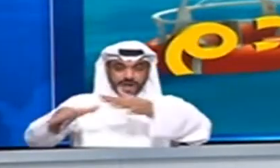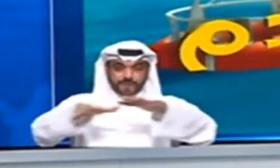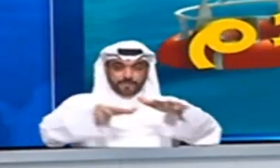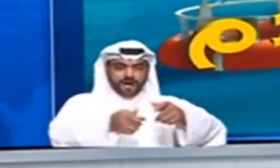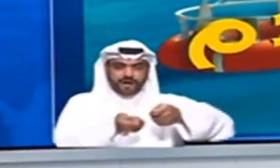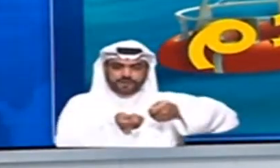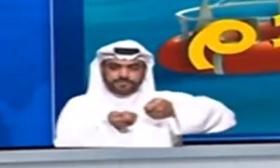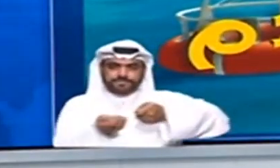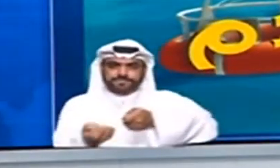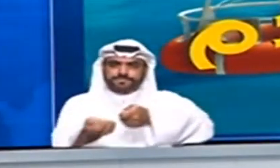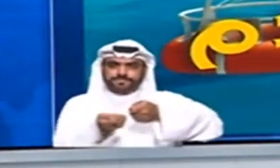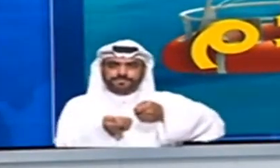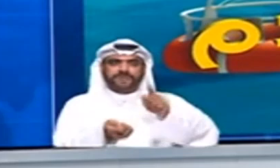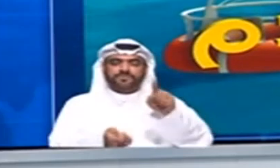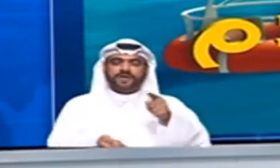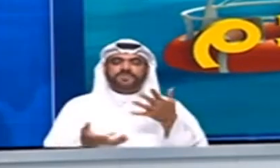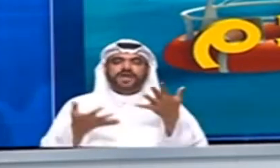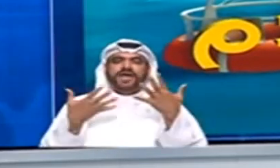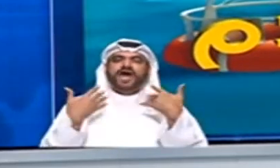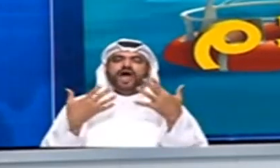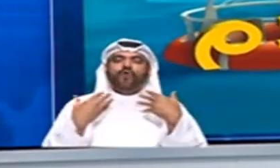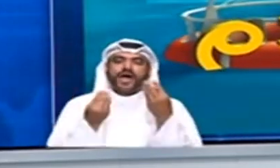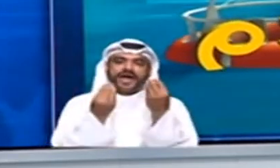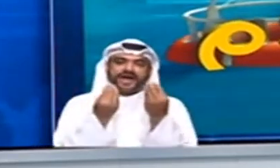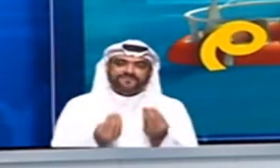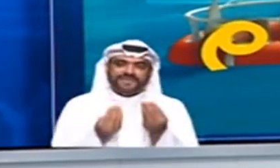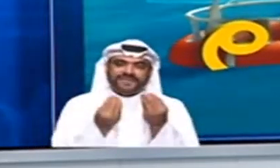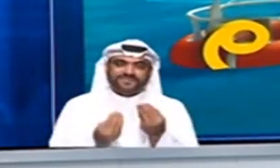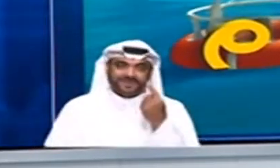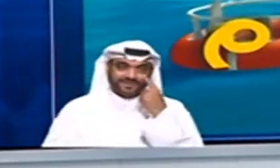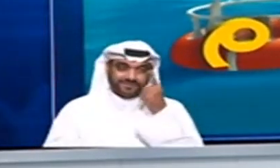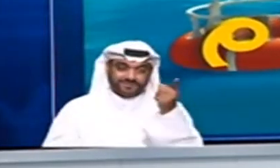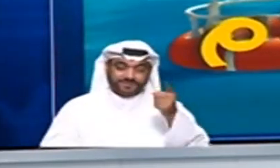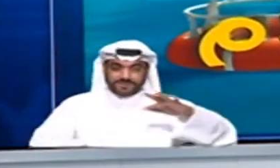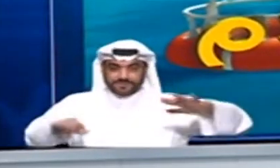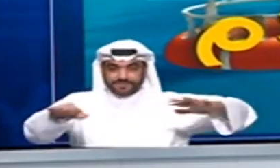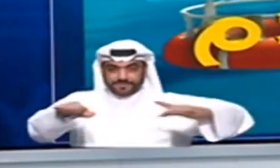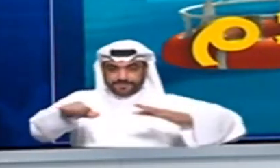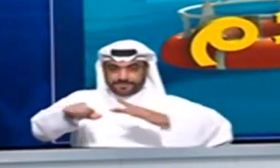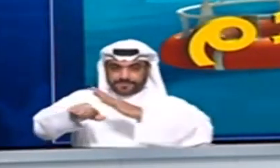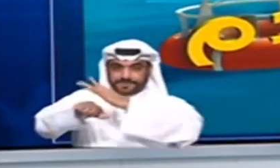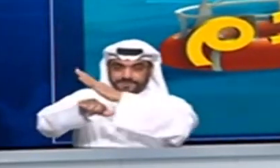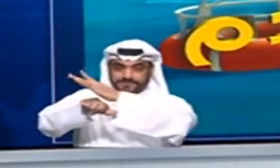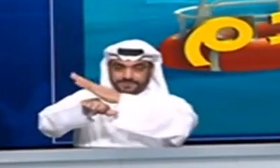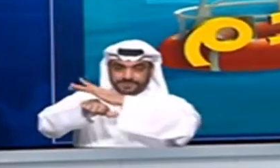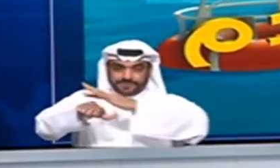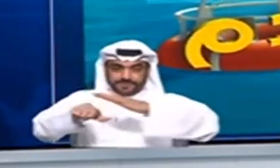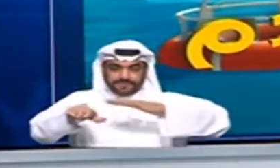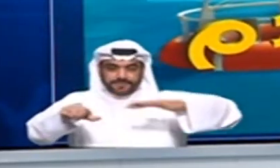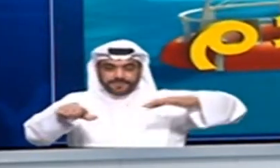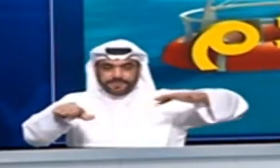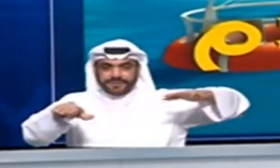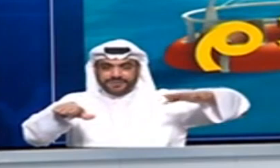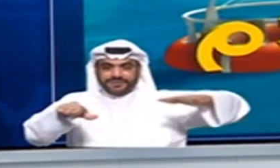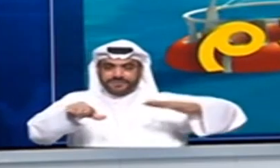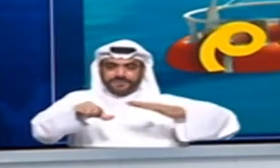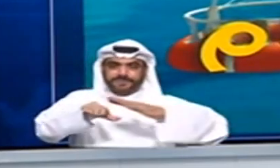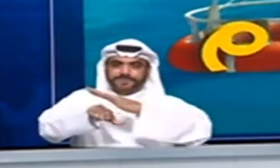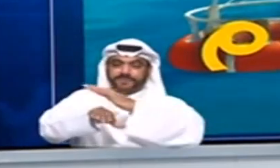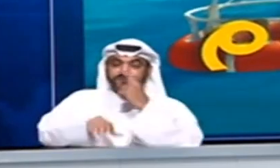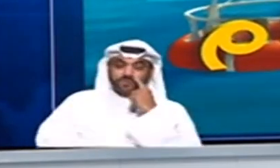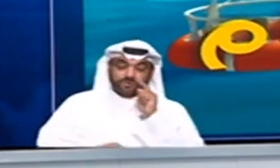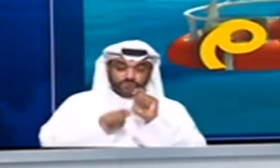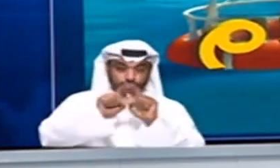الحمل خفيف إلى معتدل الموج أولا من 1 إلى 4 قدم، ومنتصف نهار يوم الغد بعدها تتراجع سرعة الرياح وتتراجع أيضا الأمواج تكون